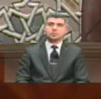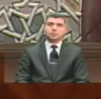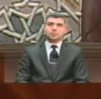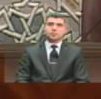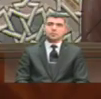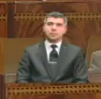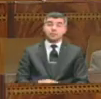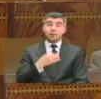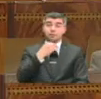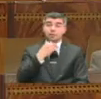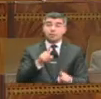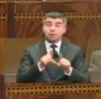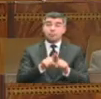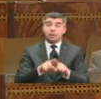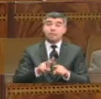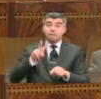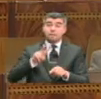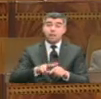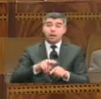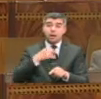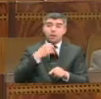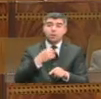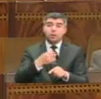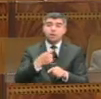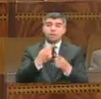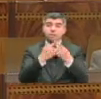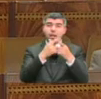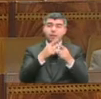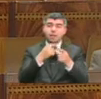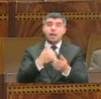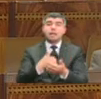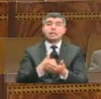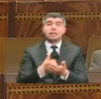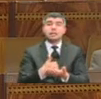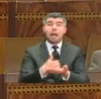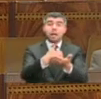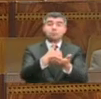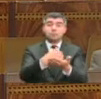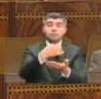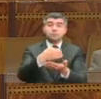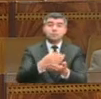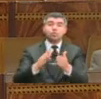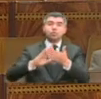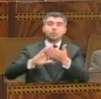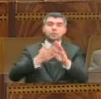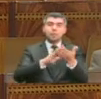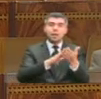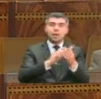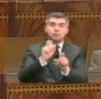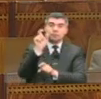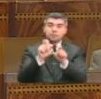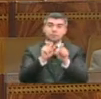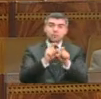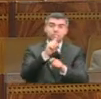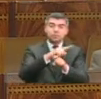المدني الجاد يطالب برفع يد التحكم على الدعم المخصص له، لا زال هناك جمعيات مهمة لا